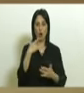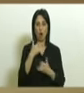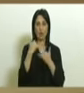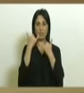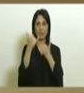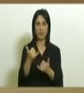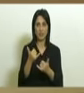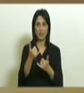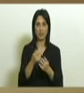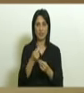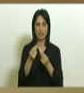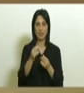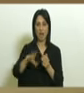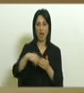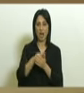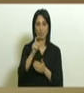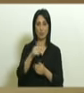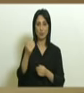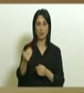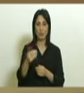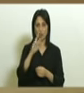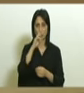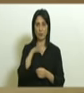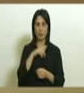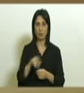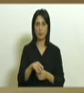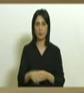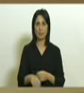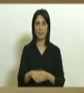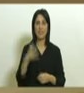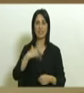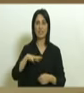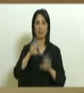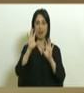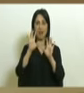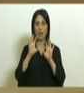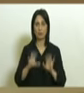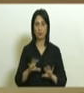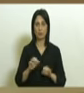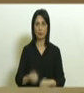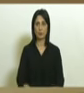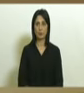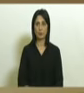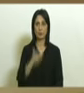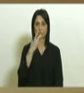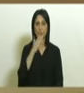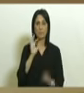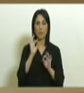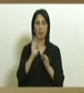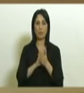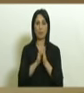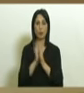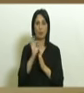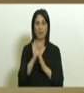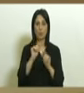გამართვა გადასახადის გადამხდელ და ხარჯზე შეცდომა იყო. საქართველოს კანონი უცხოელთა სამართლებრივი მდგომარეობის